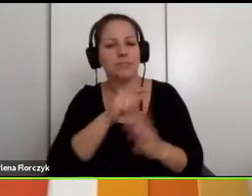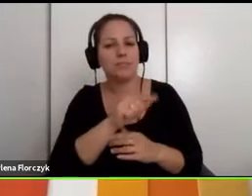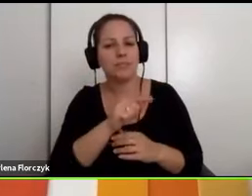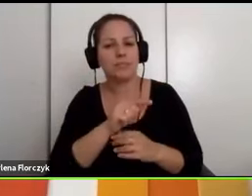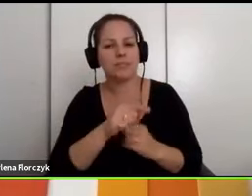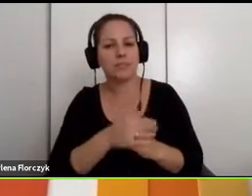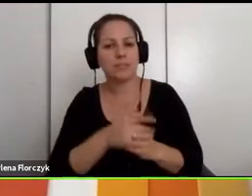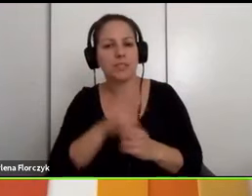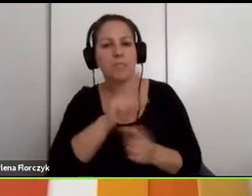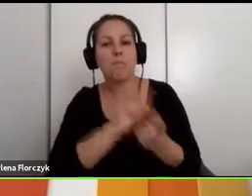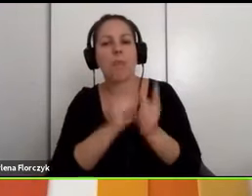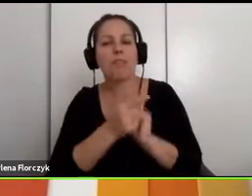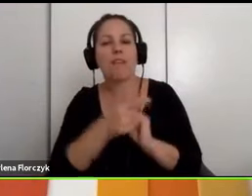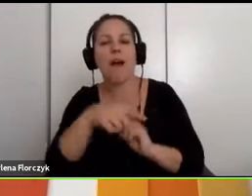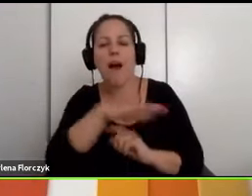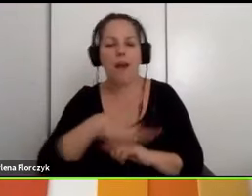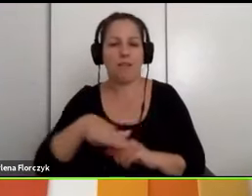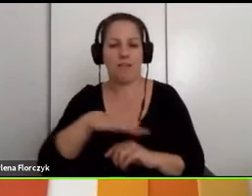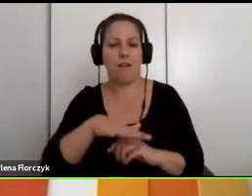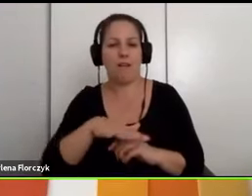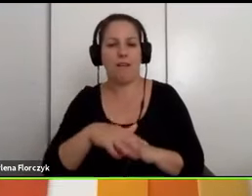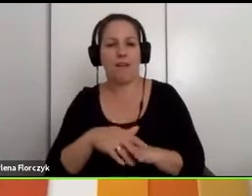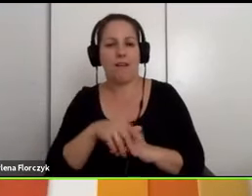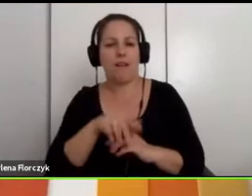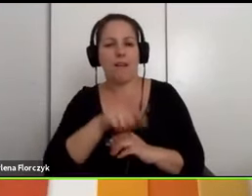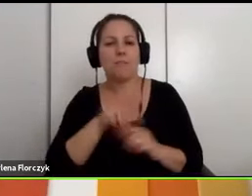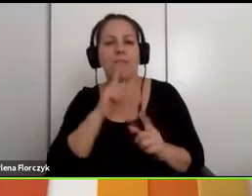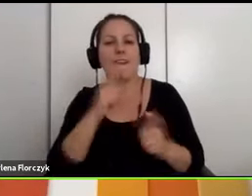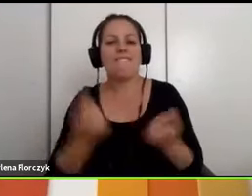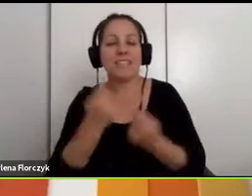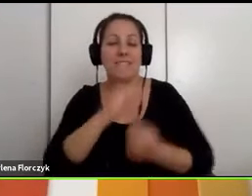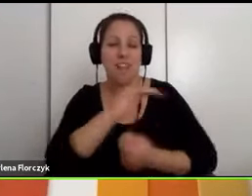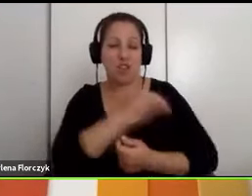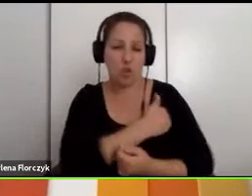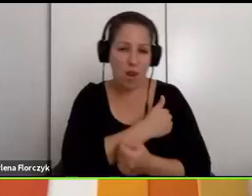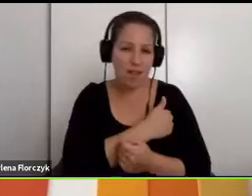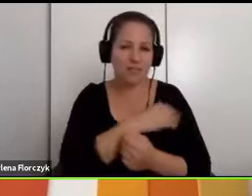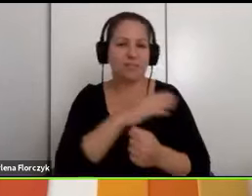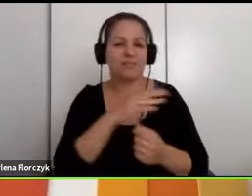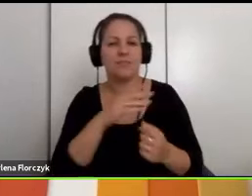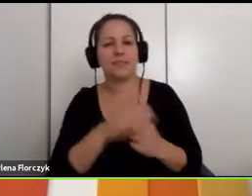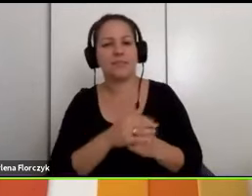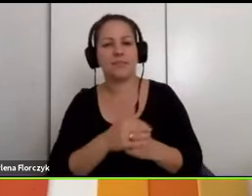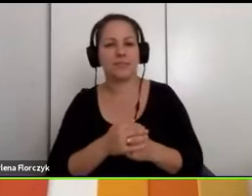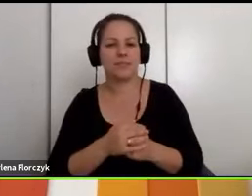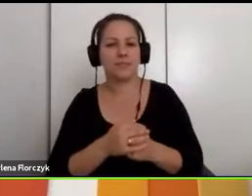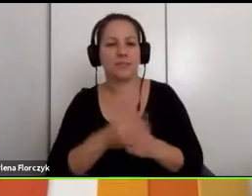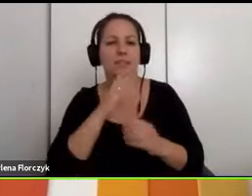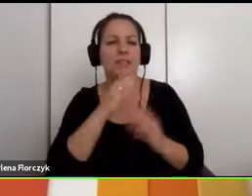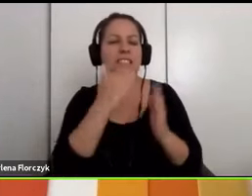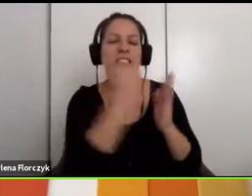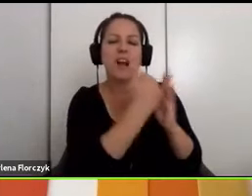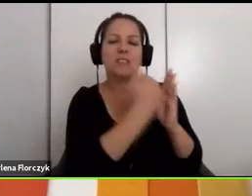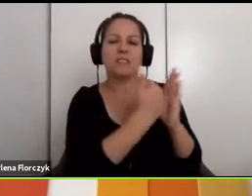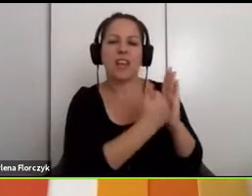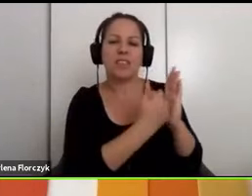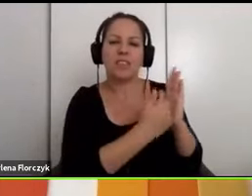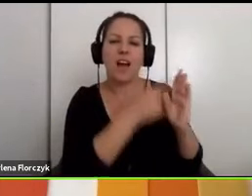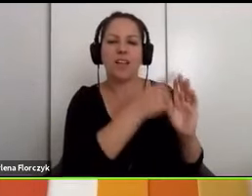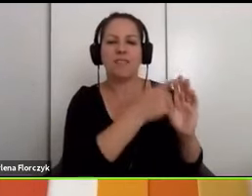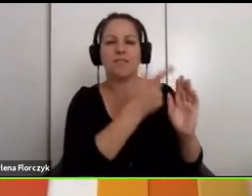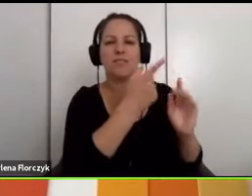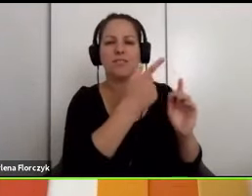o tym spotkaniu się. To jest to, co, tak jak festiwal szkolny jest zawieszeniem pewnych zasad, takich zasad,